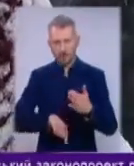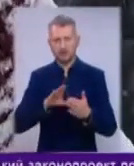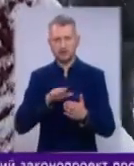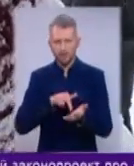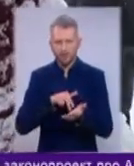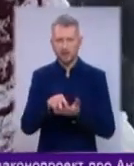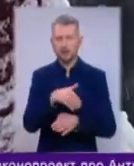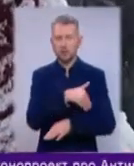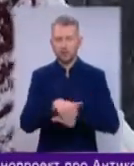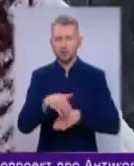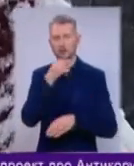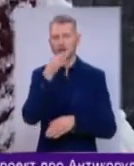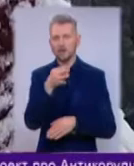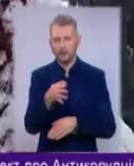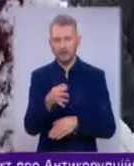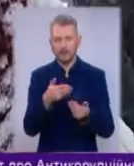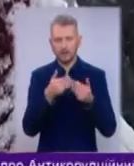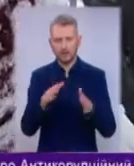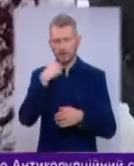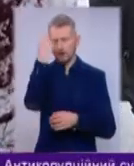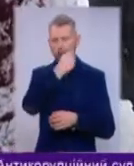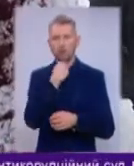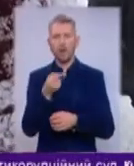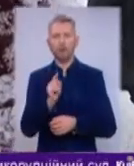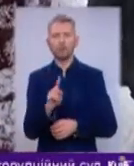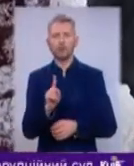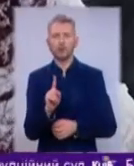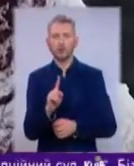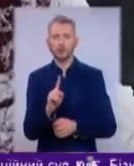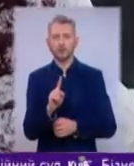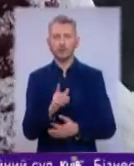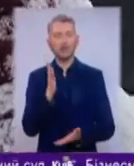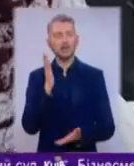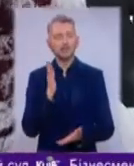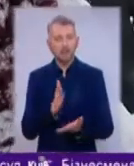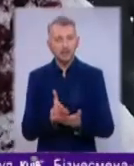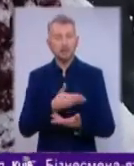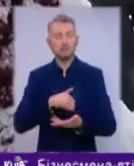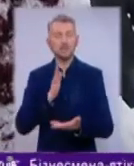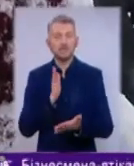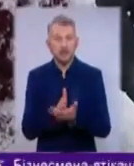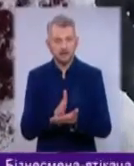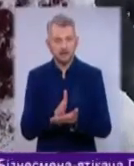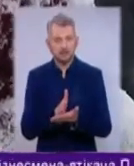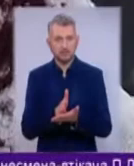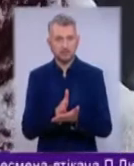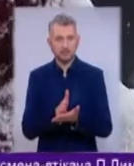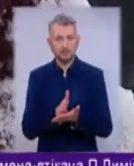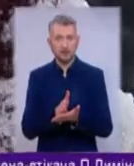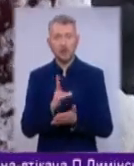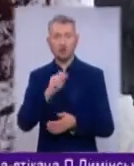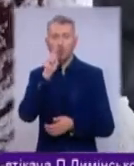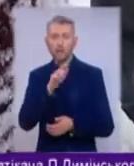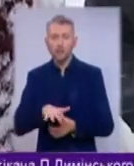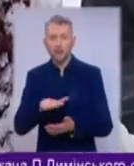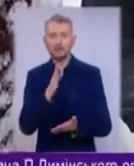вийти на вулицю і сказати з відкритим лицем о том, що є, ми є. На